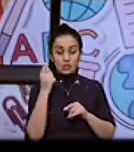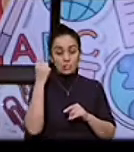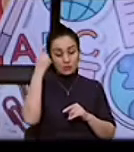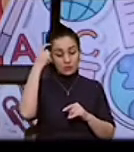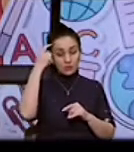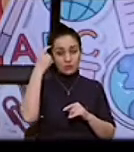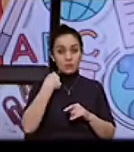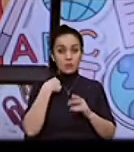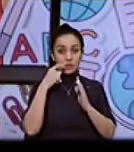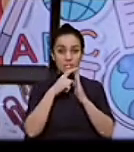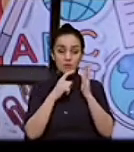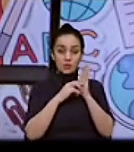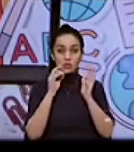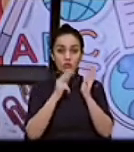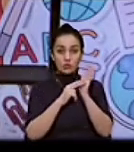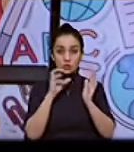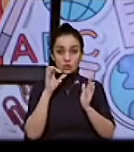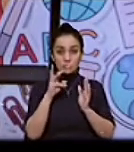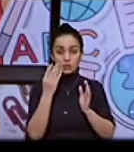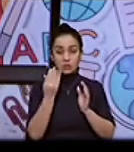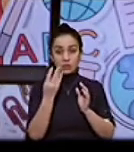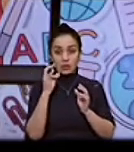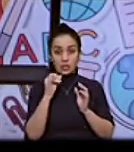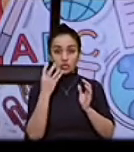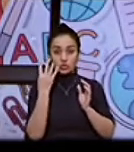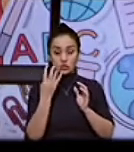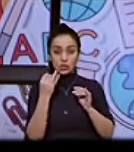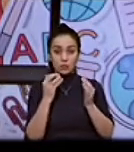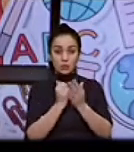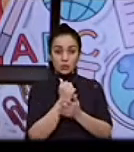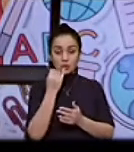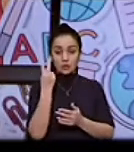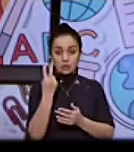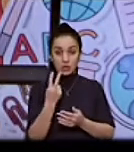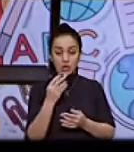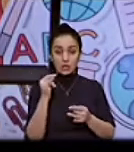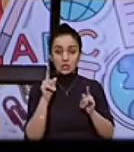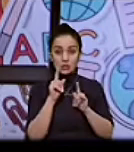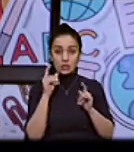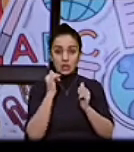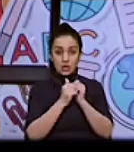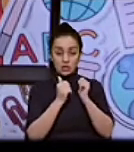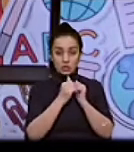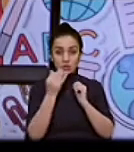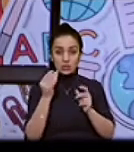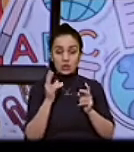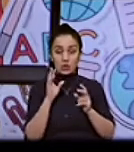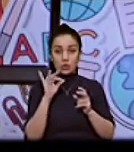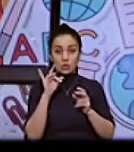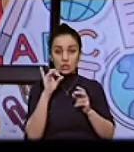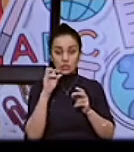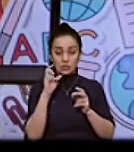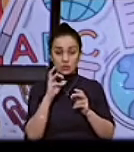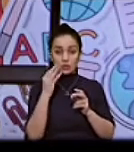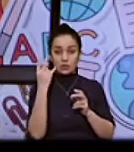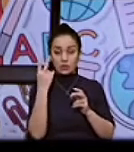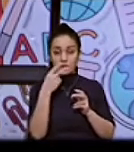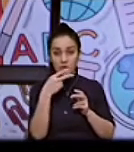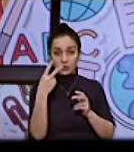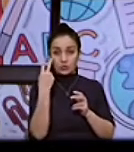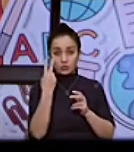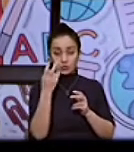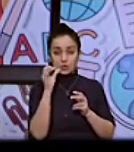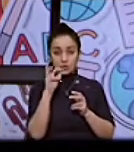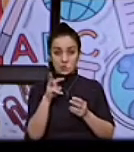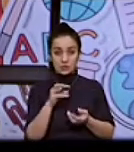части, в голове мы делим 8 сантиметров на 4, получаем 2. Значит, каждый отрезок равен